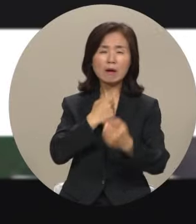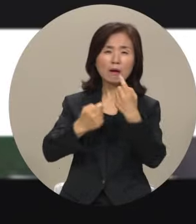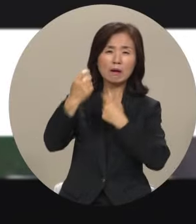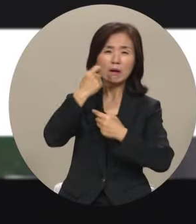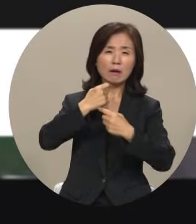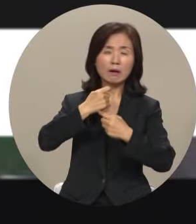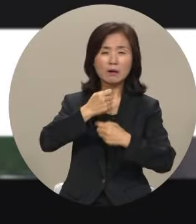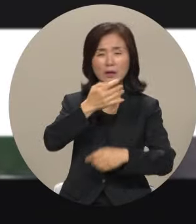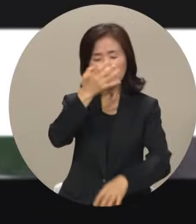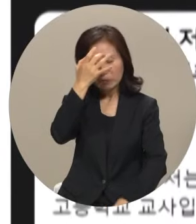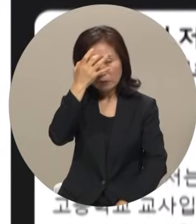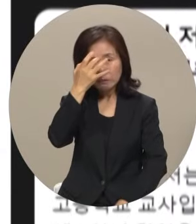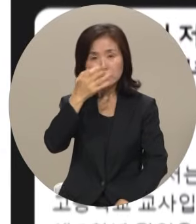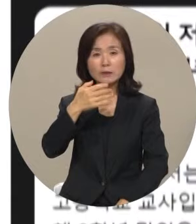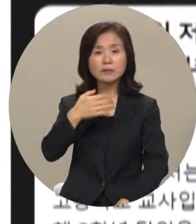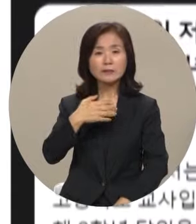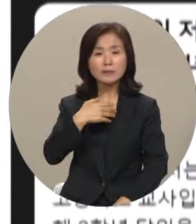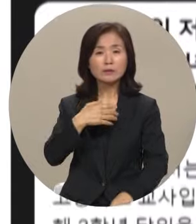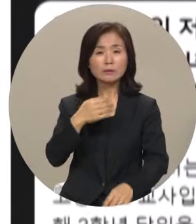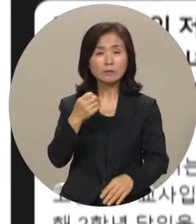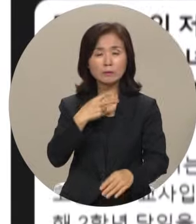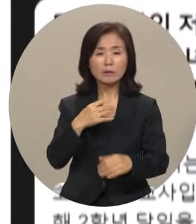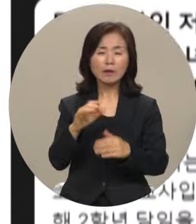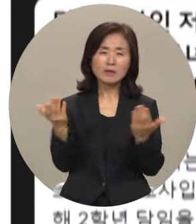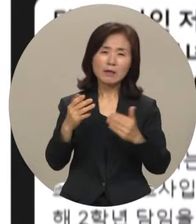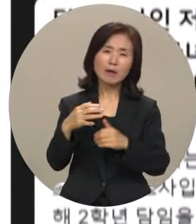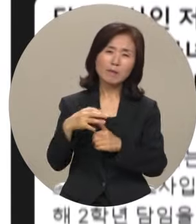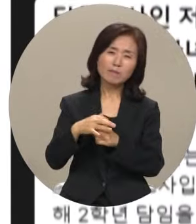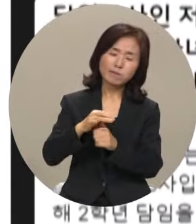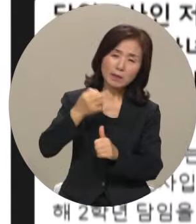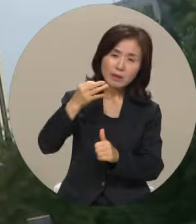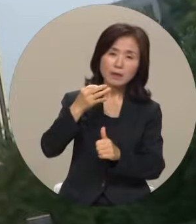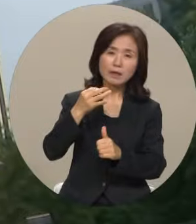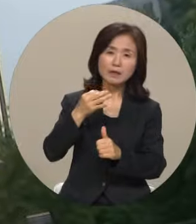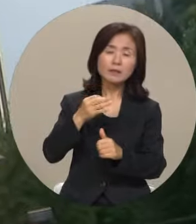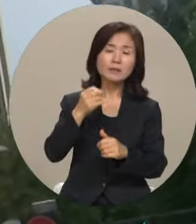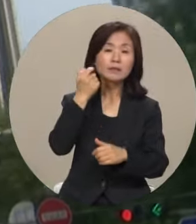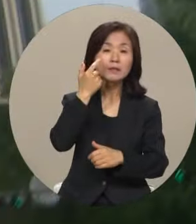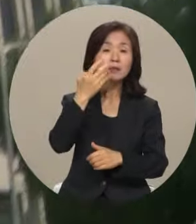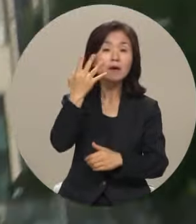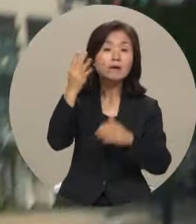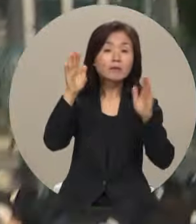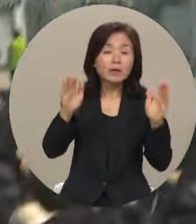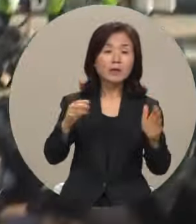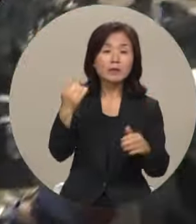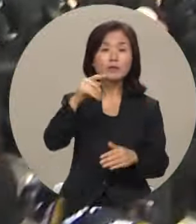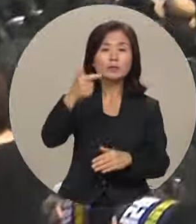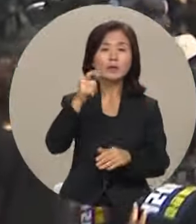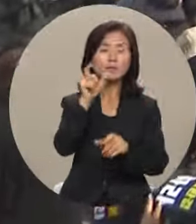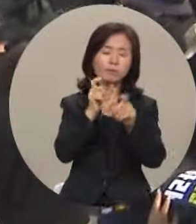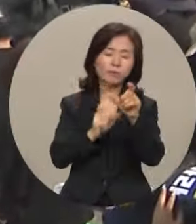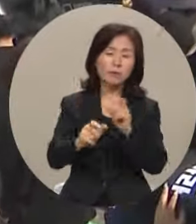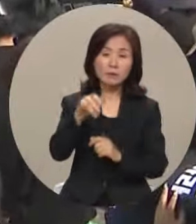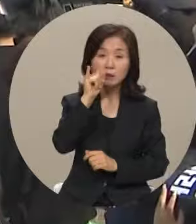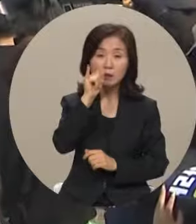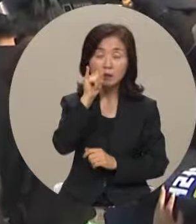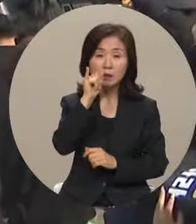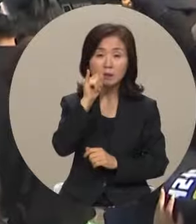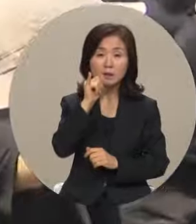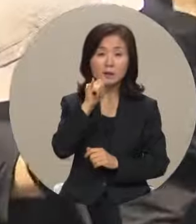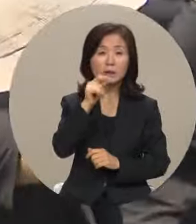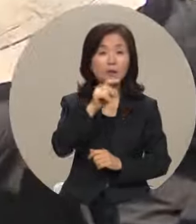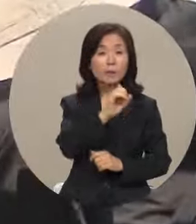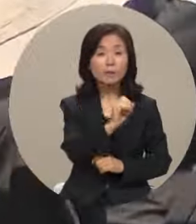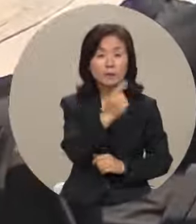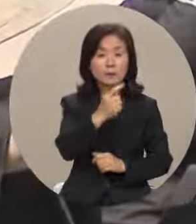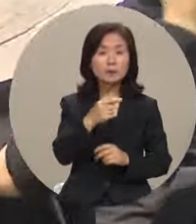추모글이 나흘만에 1600건 넘게 게시됐습니다 서이초 교사 사망 사건을 계기로 교사들의 서음이